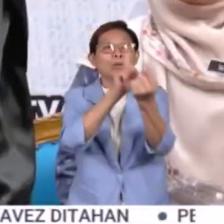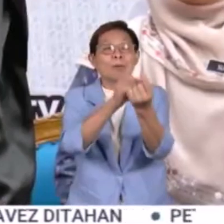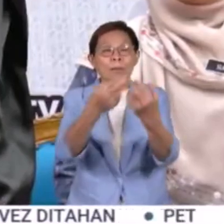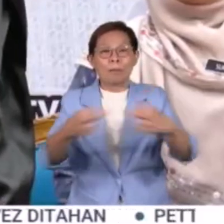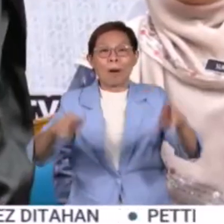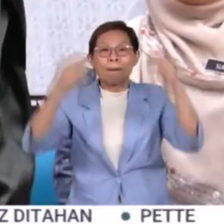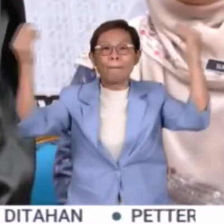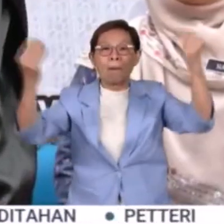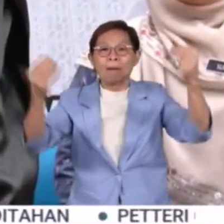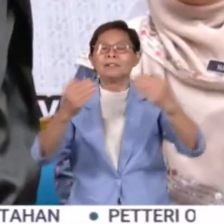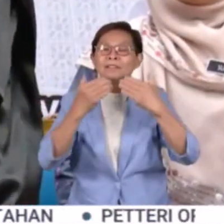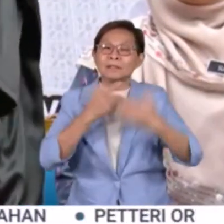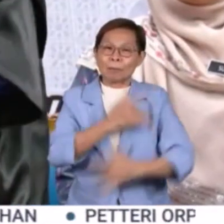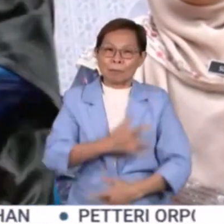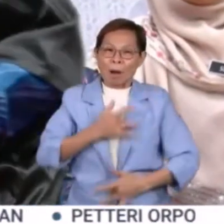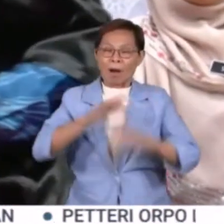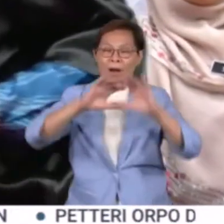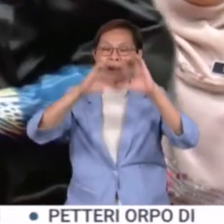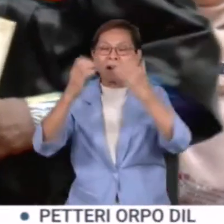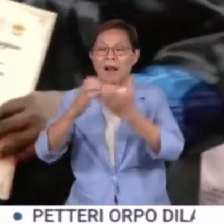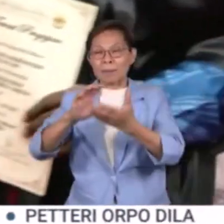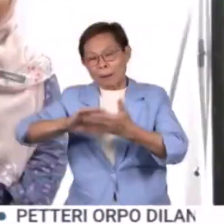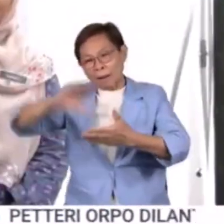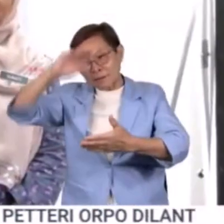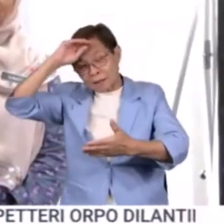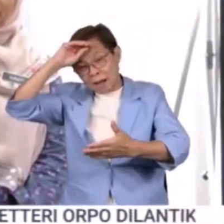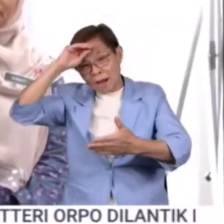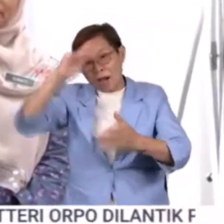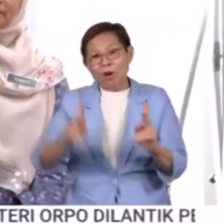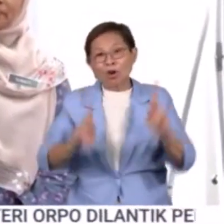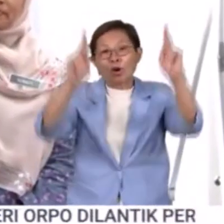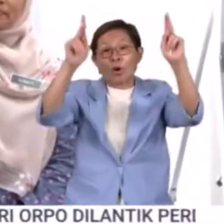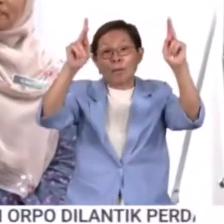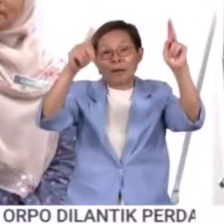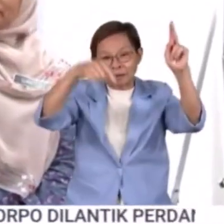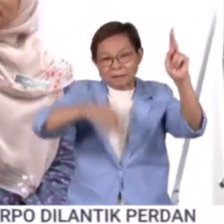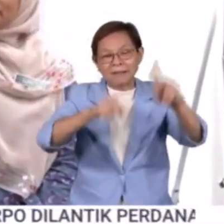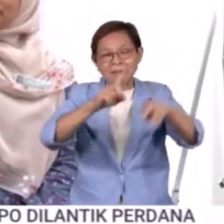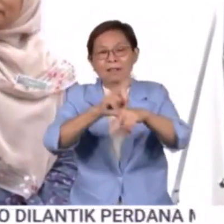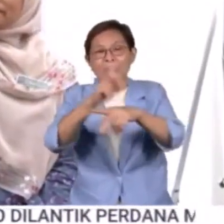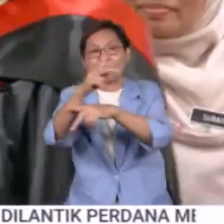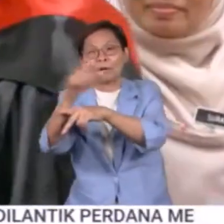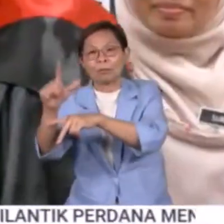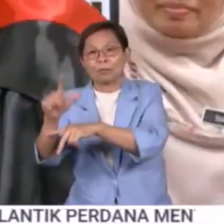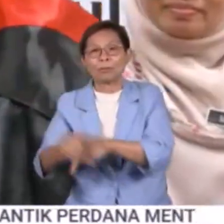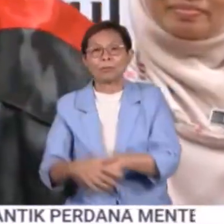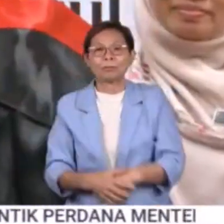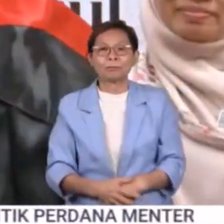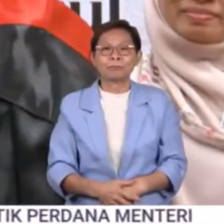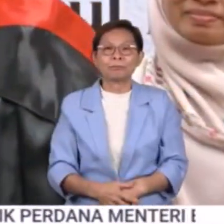merasmikan Majlis Apresiasi Kelas Pengajian Mualaf di Kompleks Darul Hidayah di Ibu Negara.